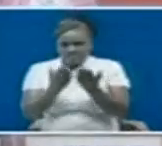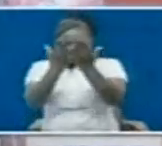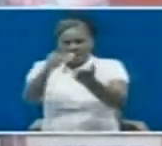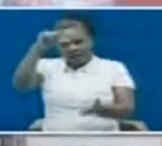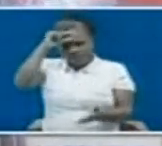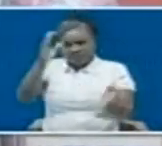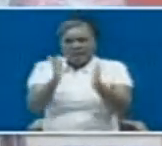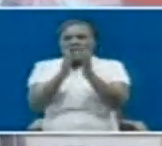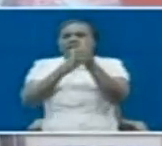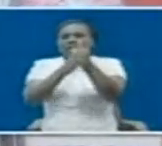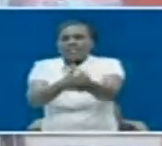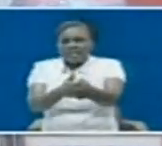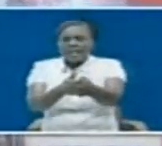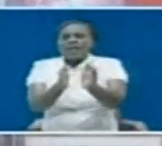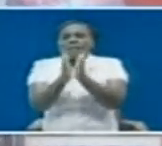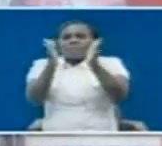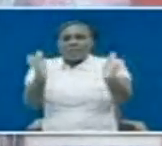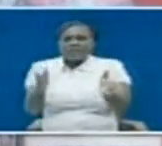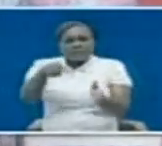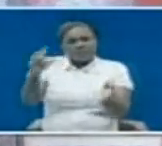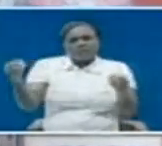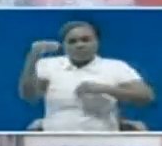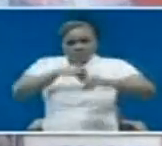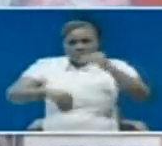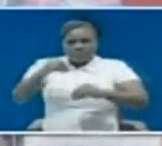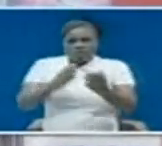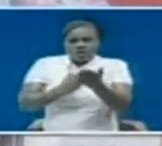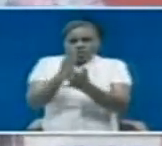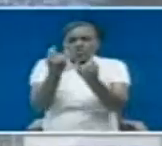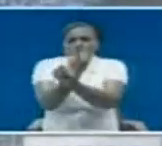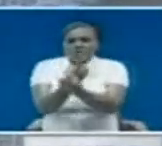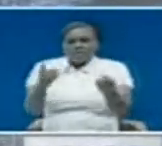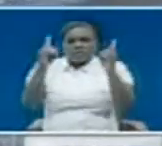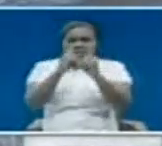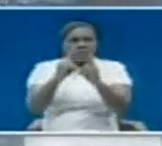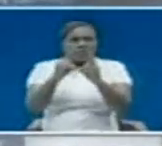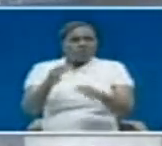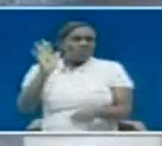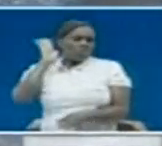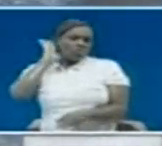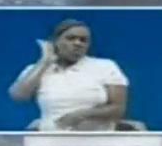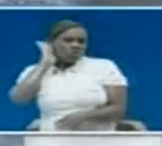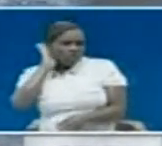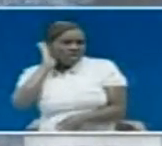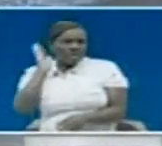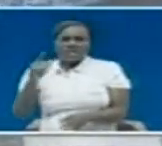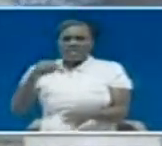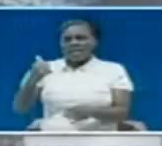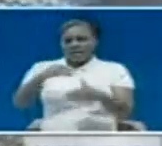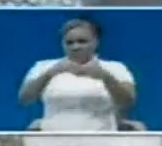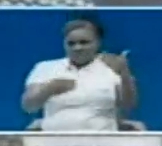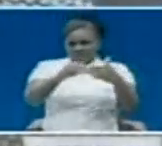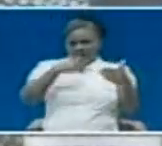na viongozi wananchi wenyewe walichagua kwa njia ya demokrasia. Tuasikia kuna wengine mmeletwa tikiti.